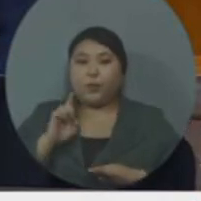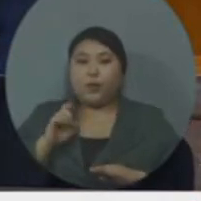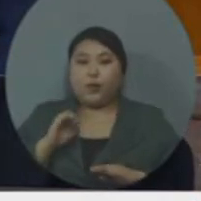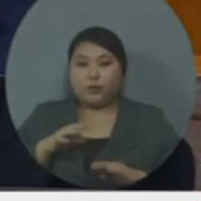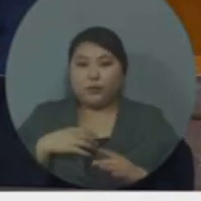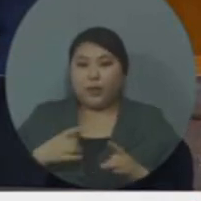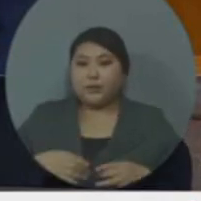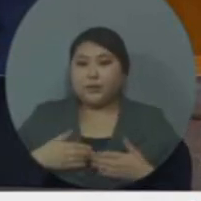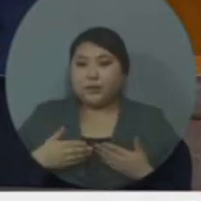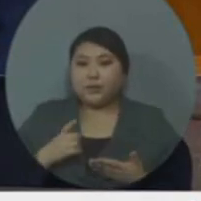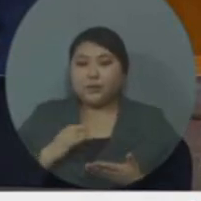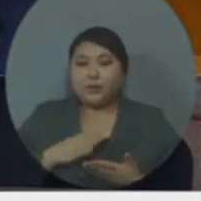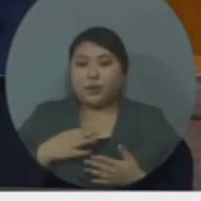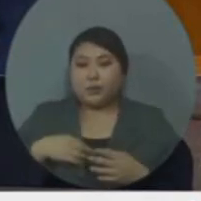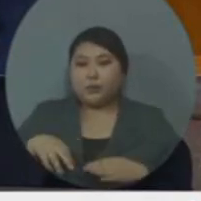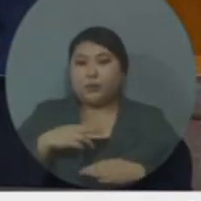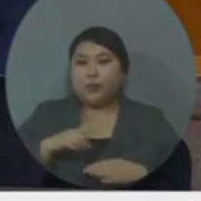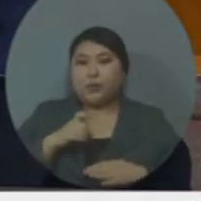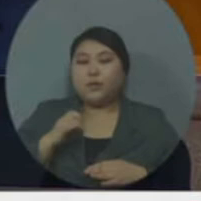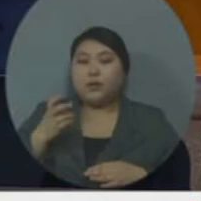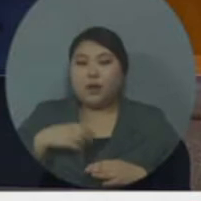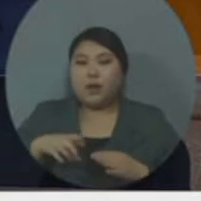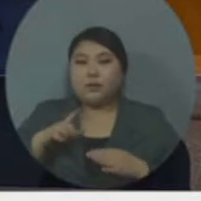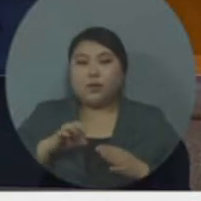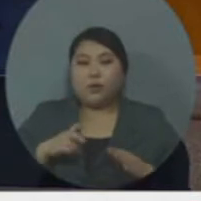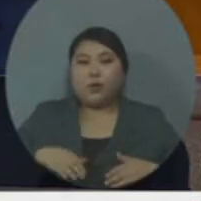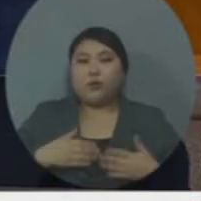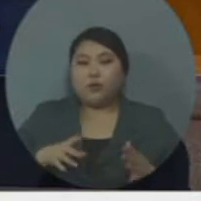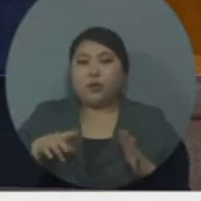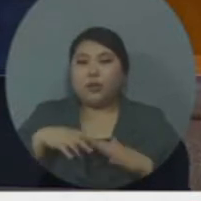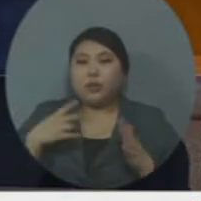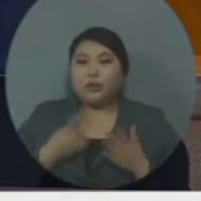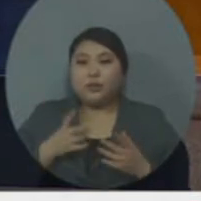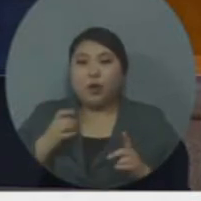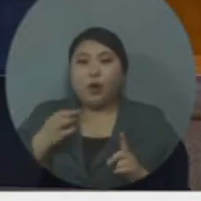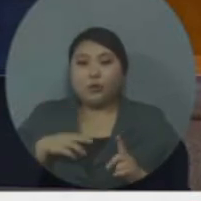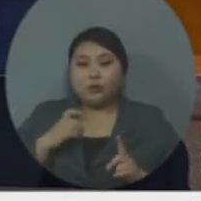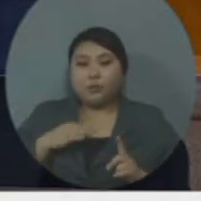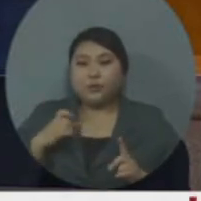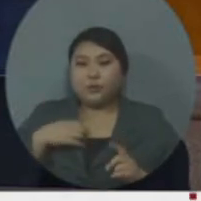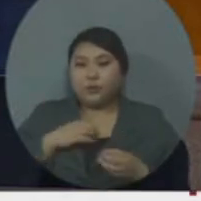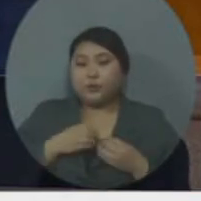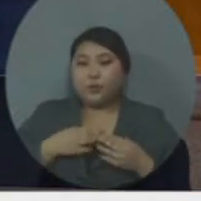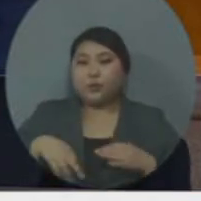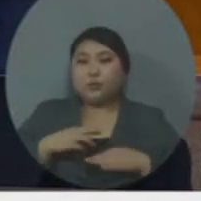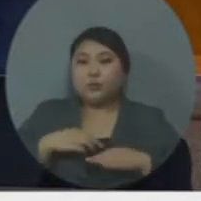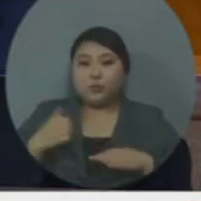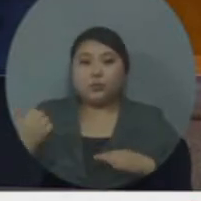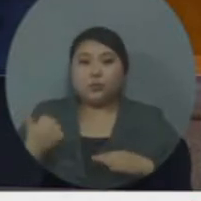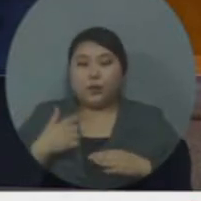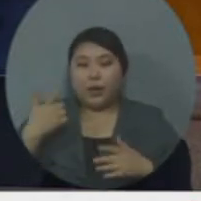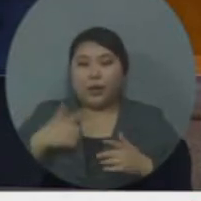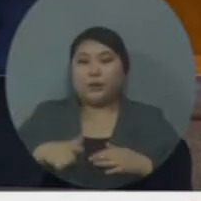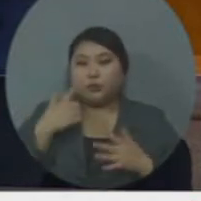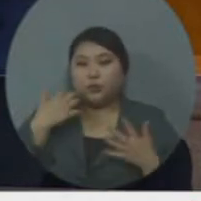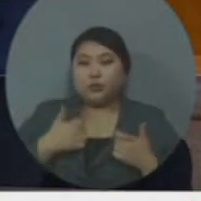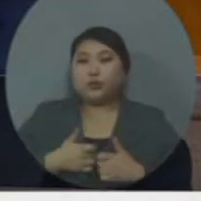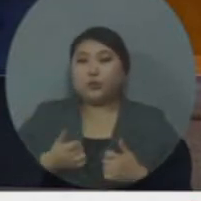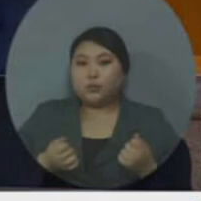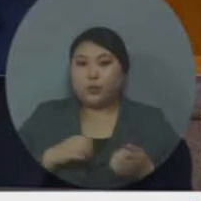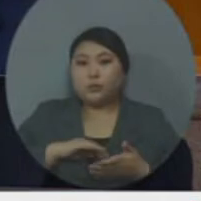байгаа. Дүүргийн хэмжээнд бол газар олголтыг бол нэгцэн хотын хэмжээнд хийдэг болж байгаа. Дүүрэн бүр газар зохион байгуулалтын